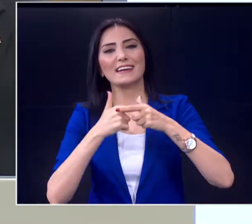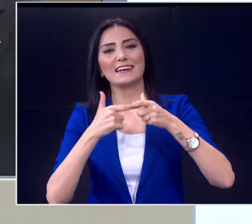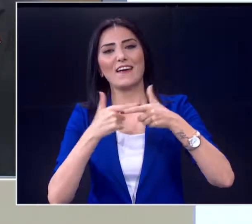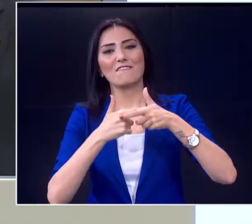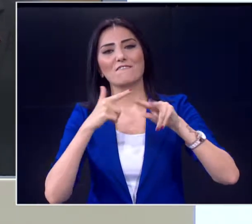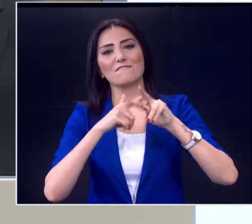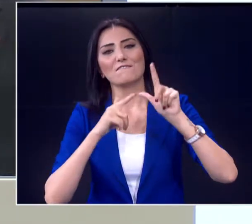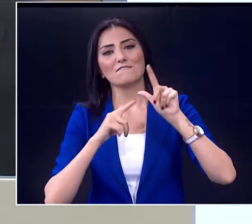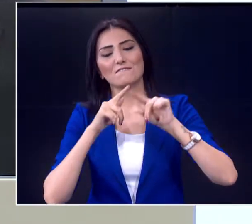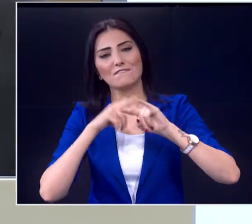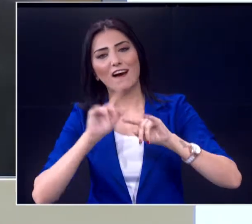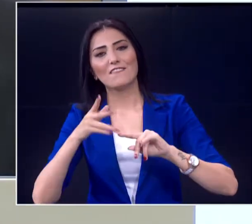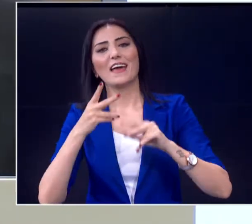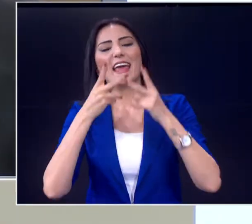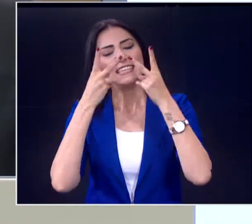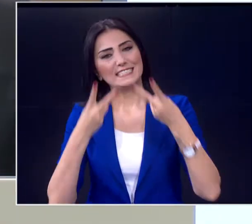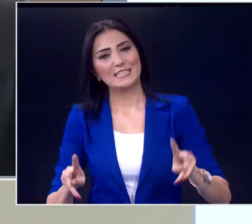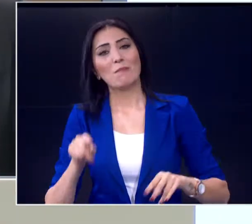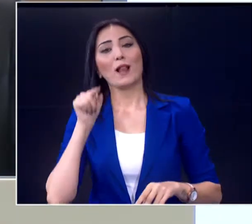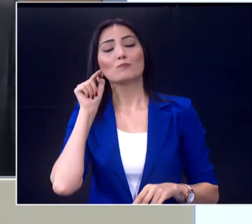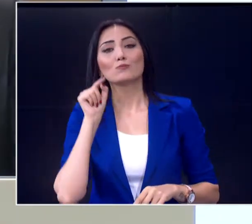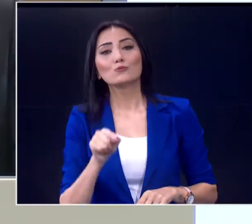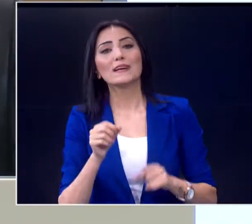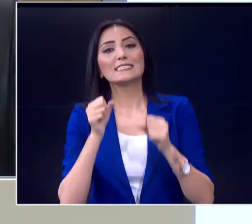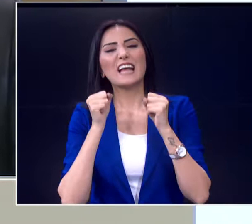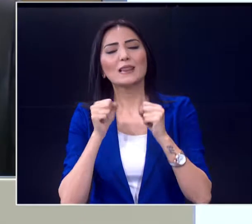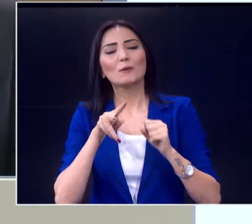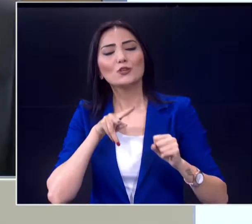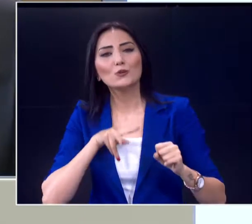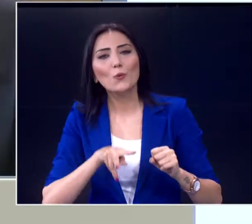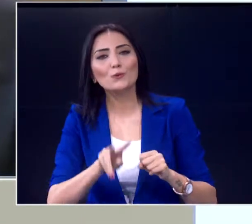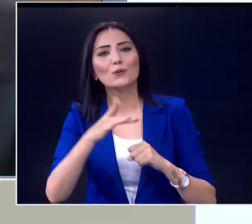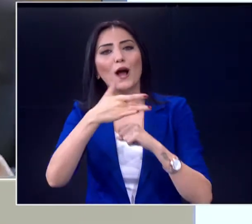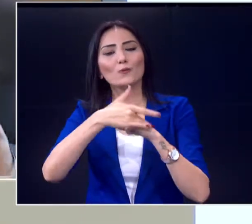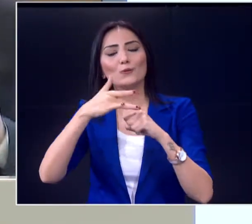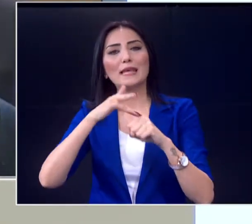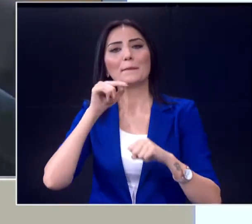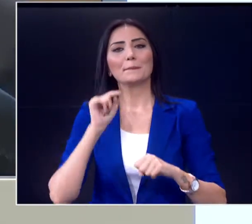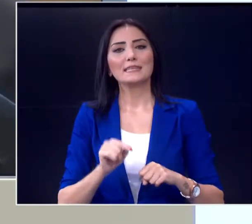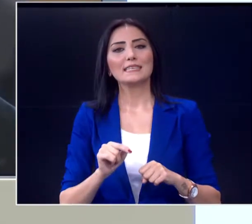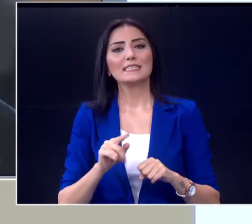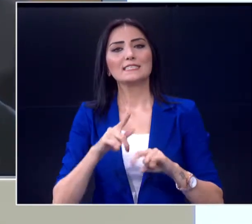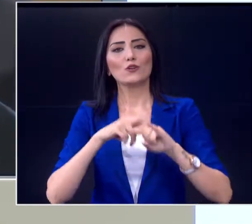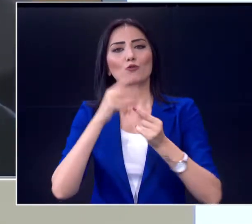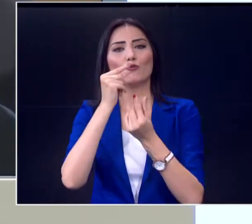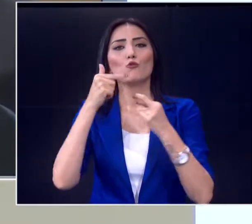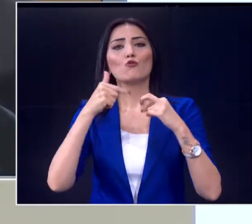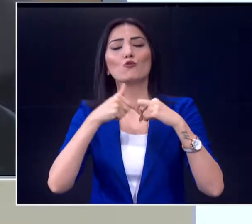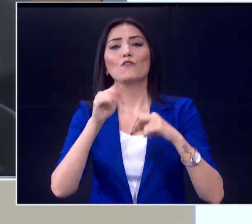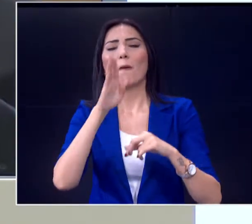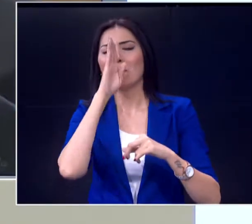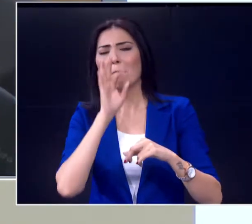istikbal. Bunları sağlamanın yolu da ülkemizin hür ve bağımsız